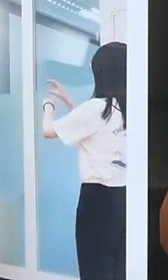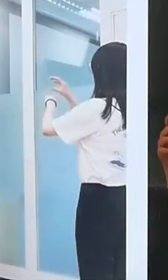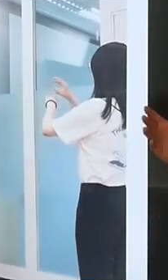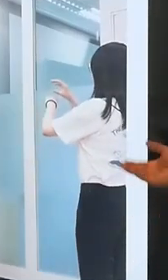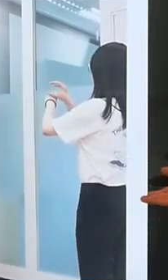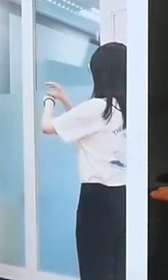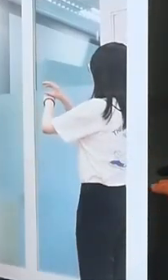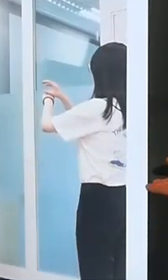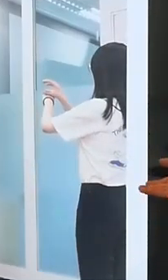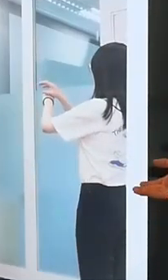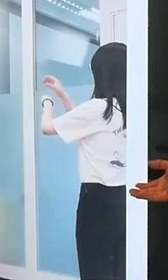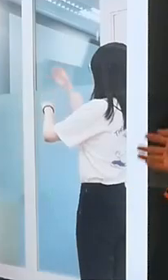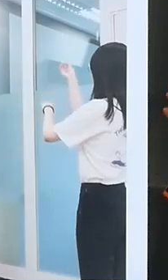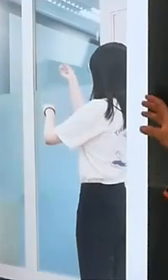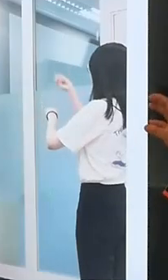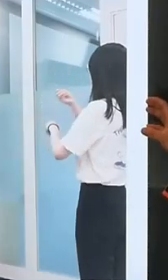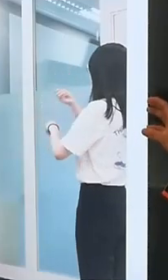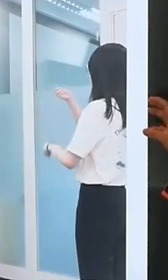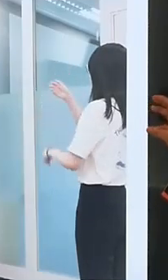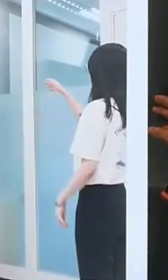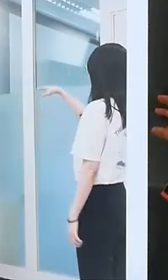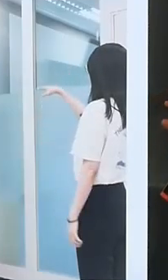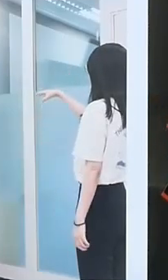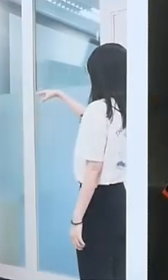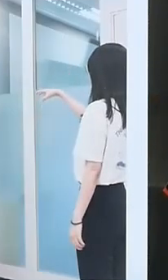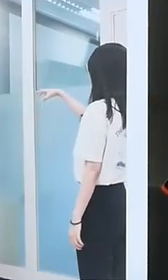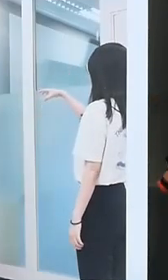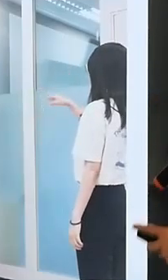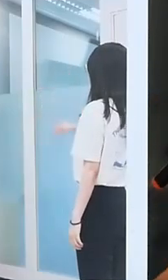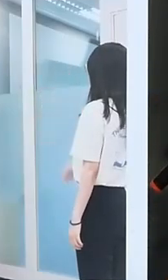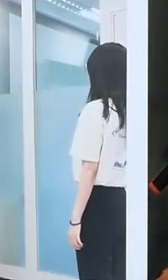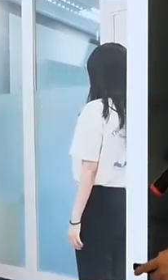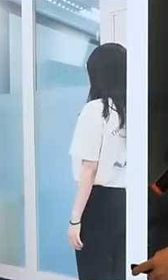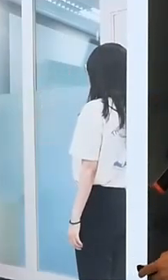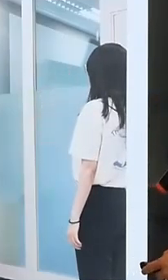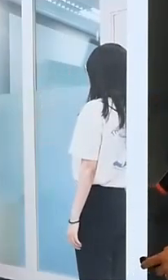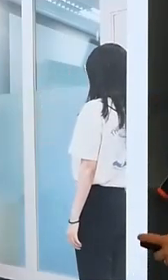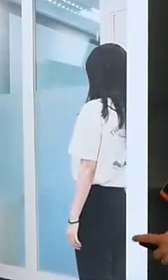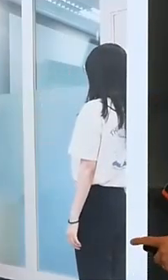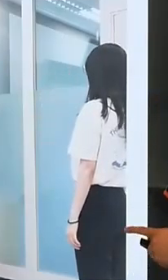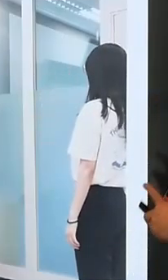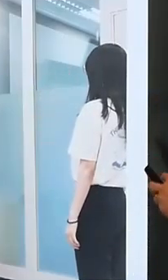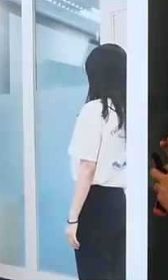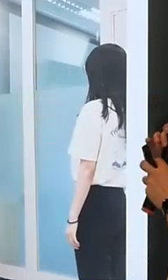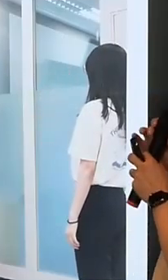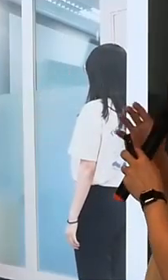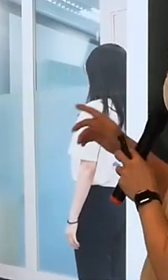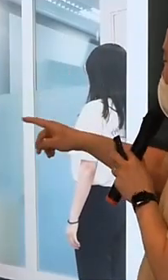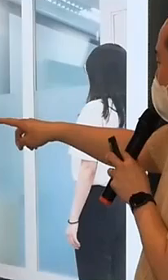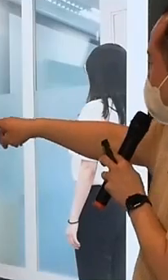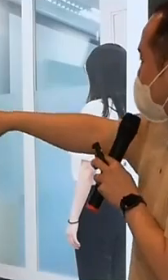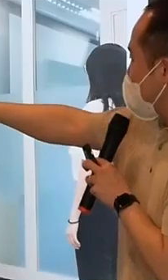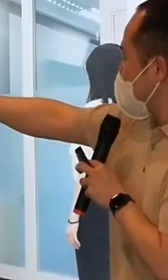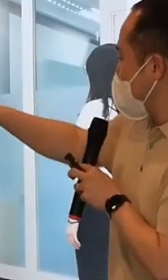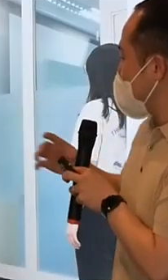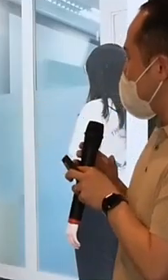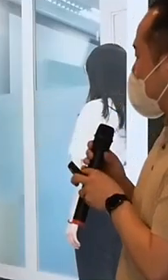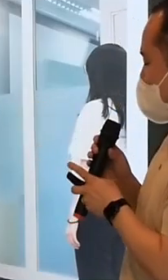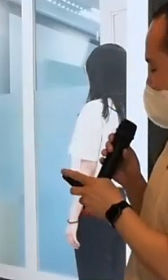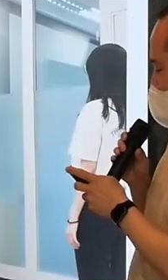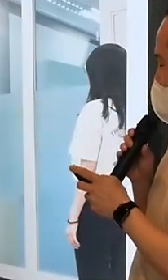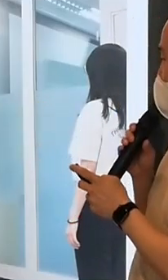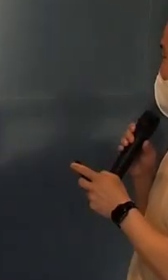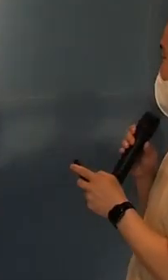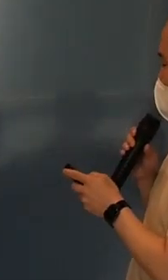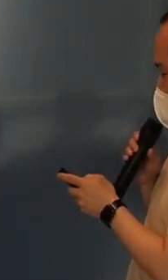근데 그러면서 좀 약간 그 잘 인식이 되는 거를 이제 저희가 보여드리는 거고요. 그래서 여기 아래쪽에 이제 인식이 되면 여기